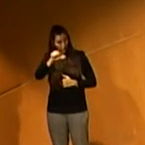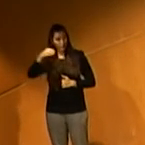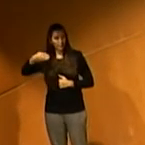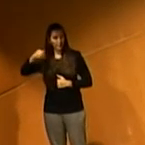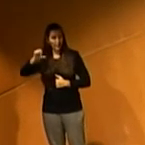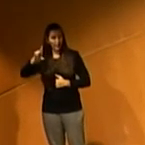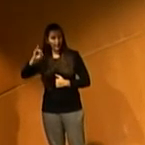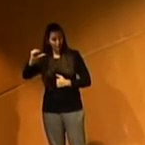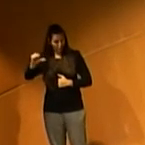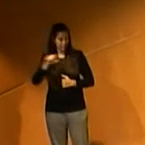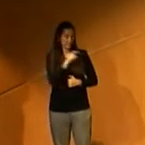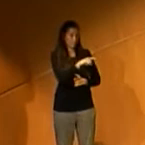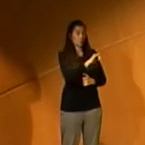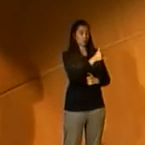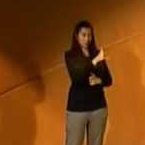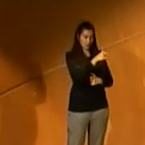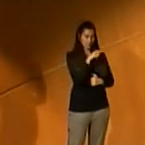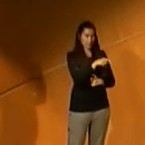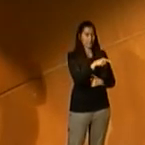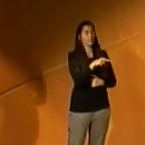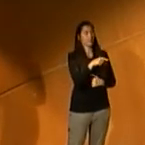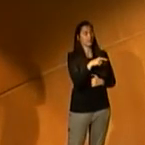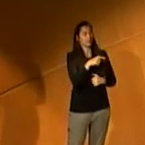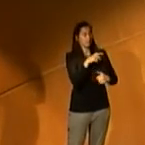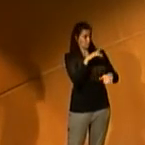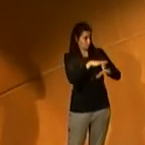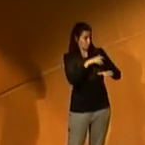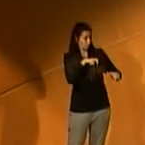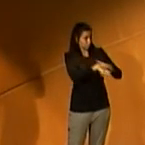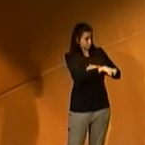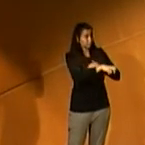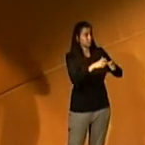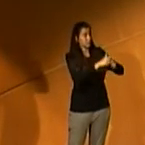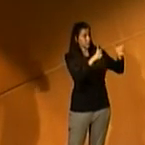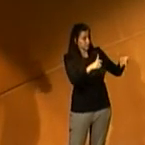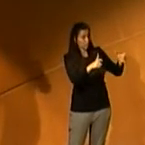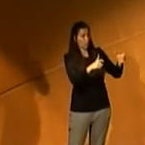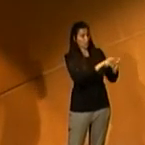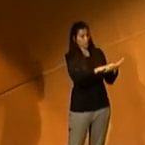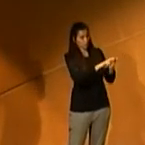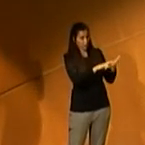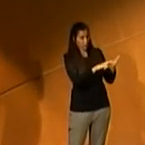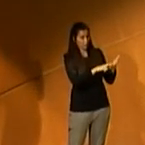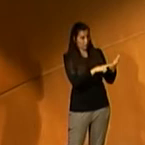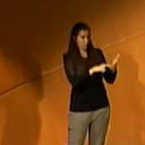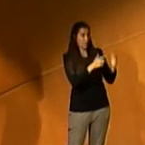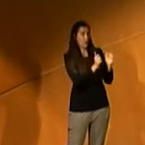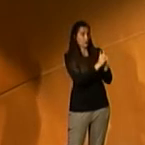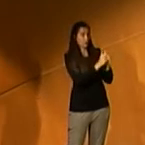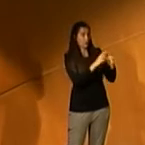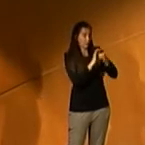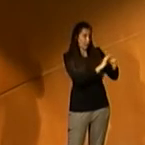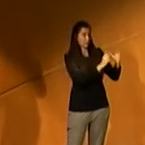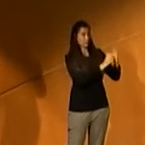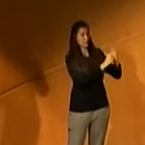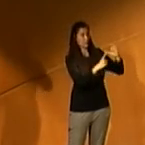jeune qui a été scolarisé à l'EREA, donc un établissement régional d'enseignement adapté, avec une prise en charge CESAD. Le CESAD, c'est un